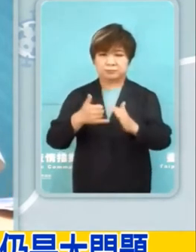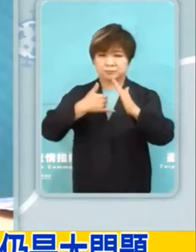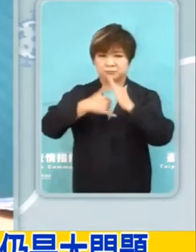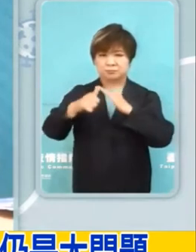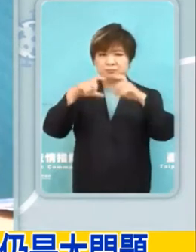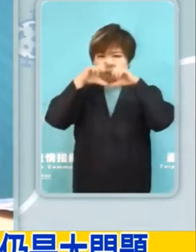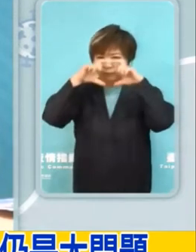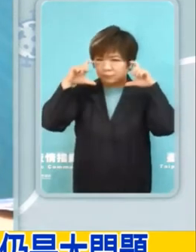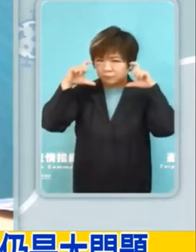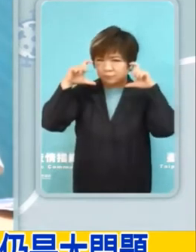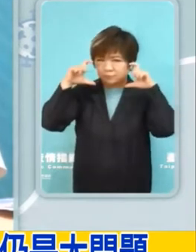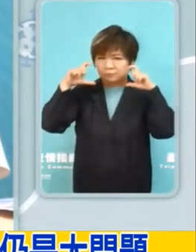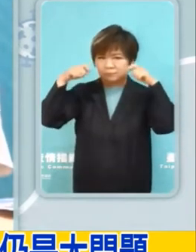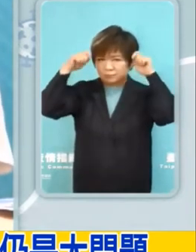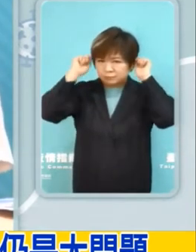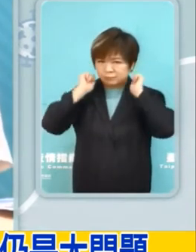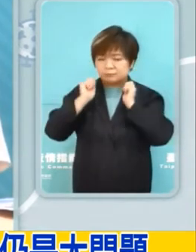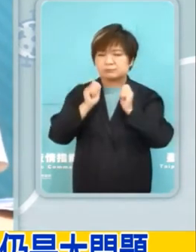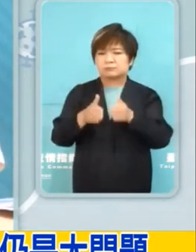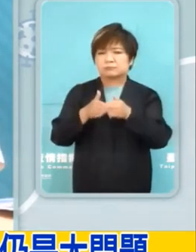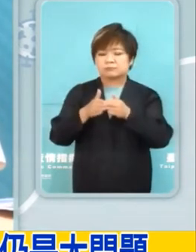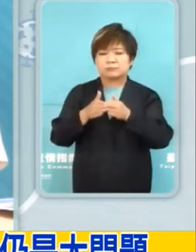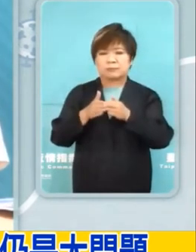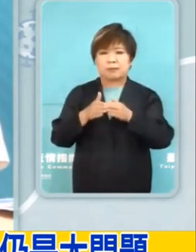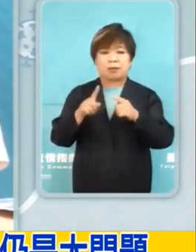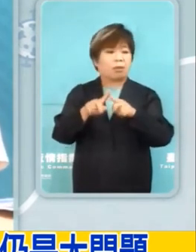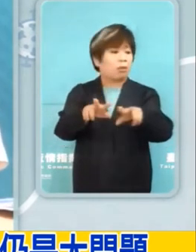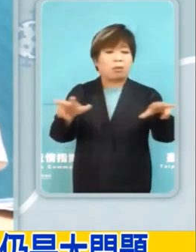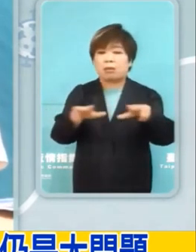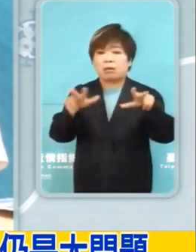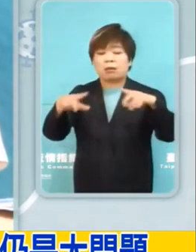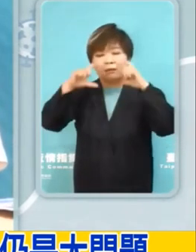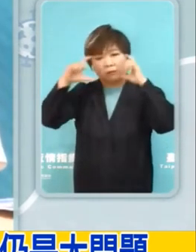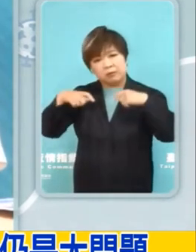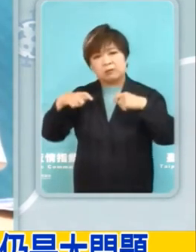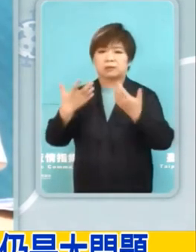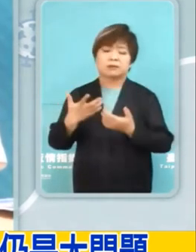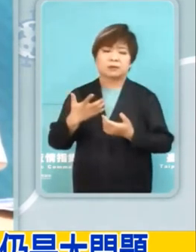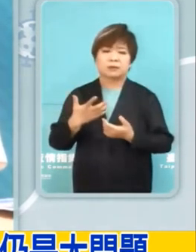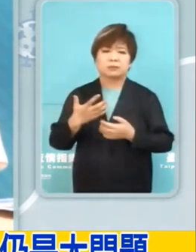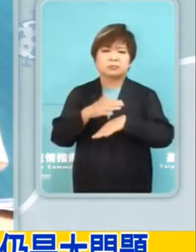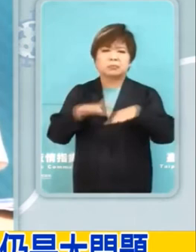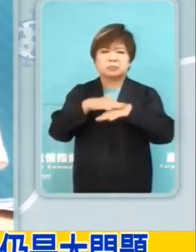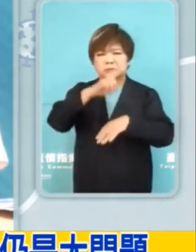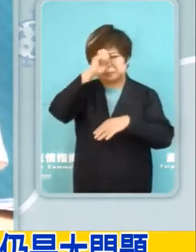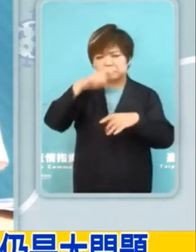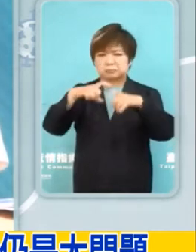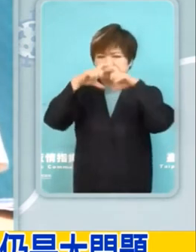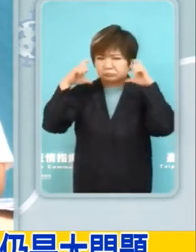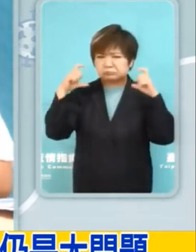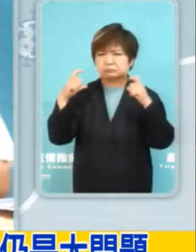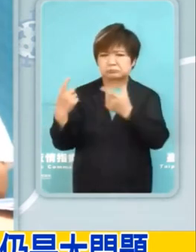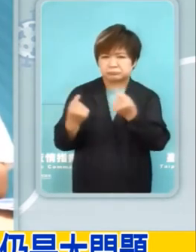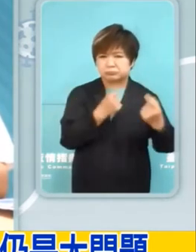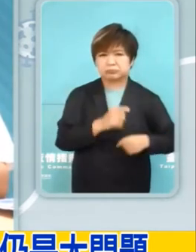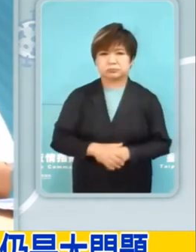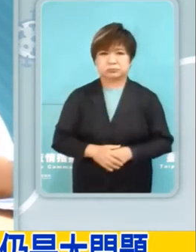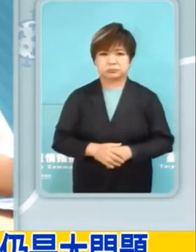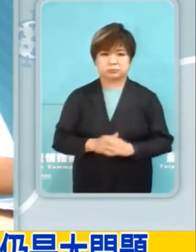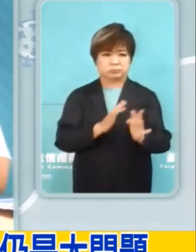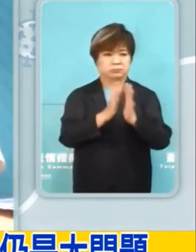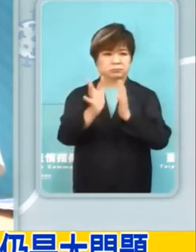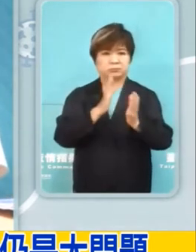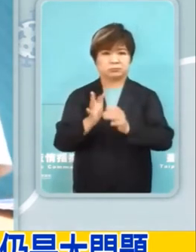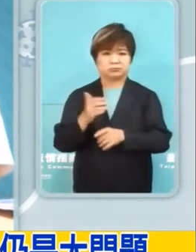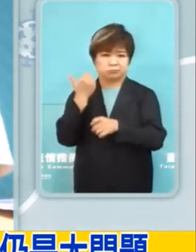戴口罩，除非四下无人，你可以脱口罩，不然还是把口罩戴好特别是在不特定人潮拥